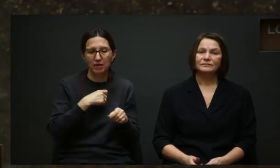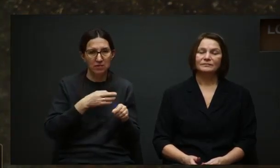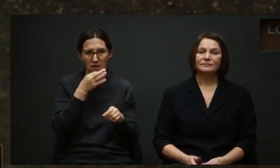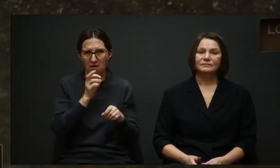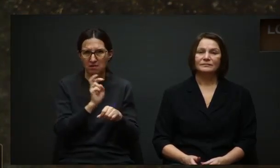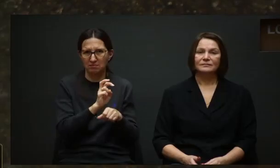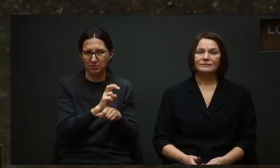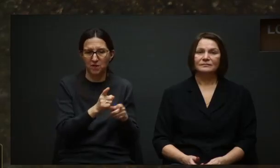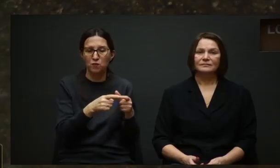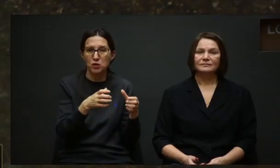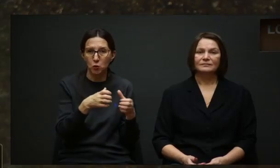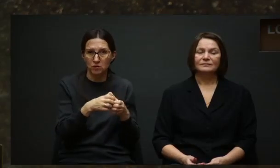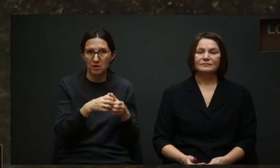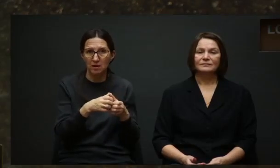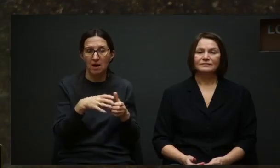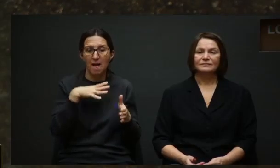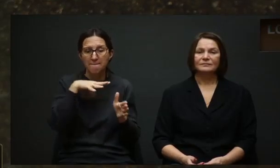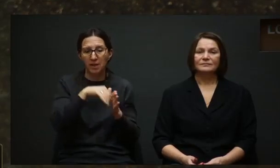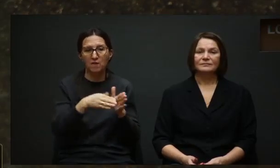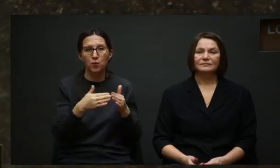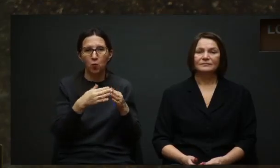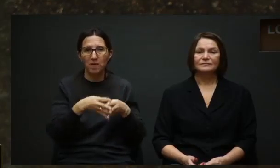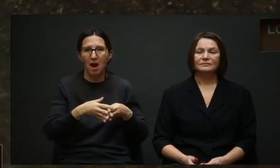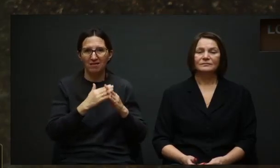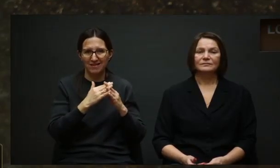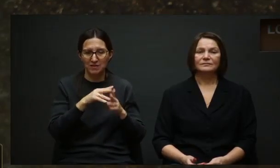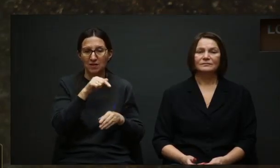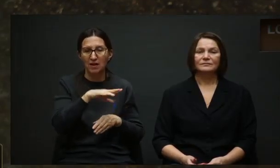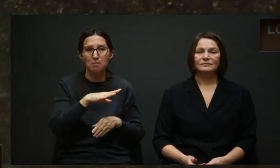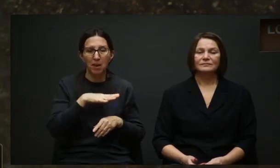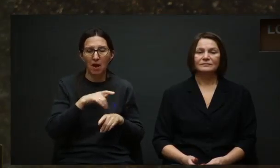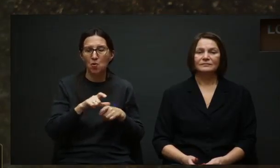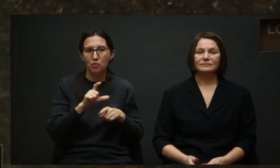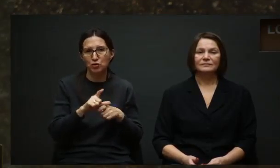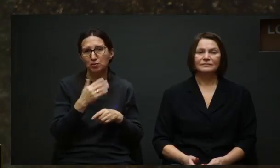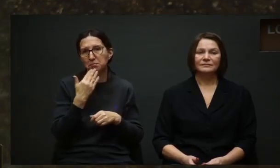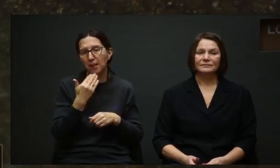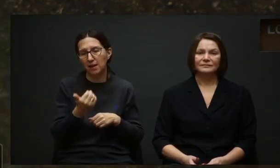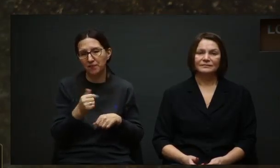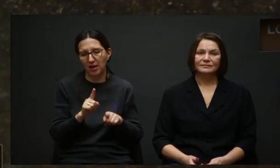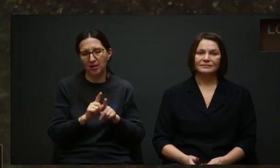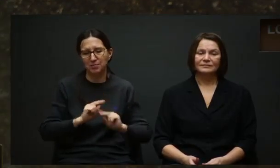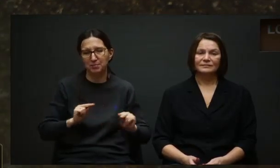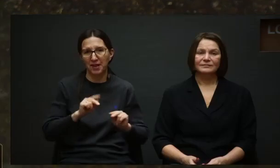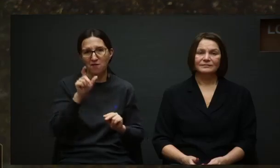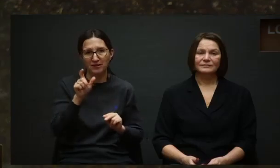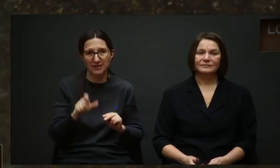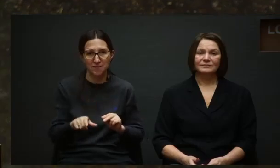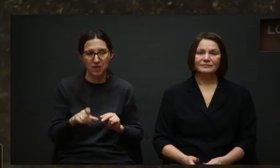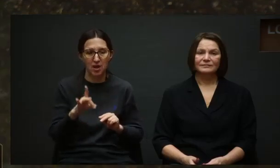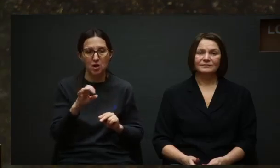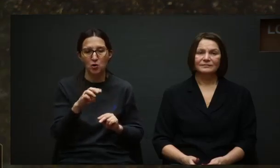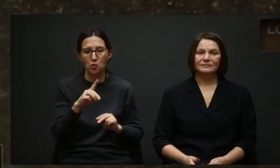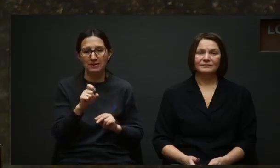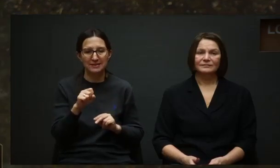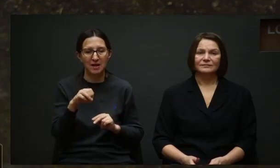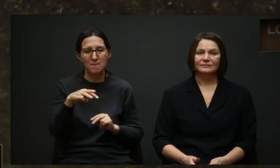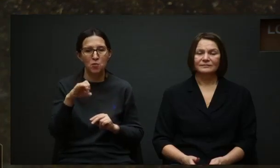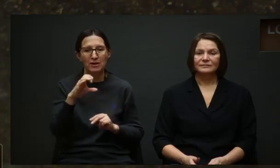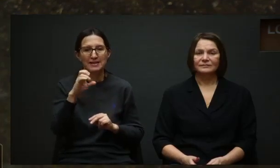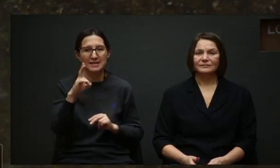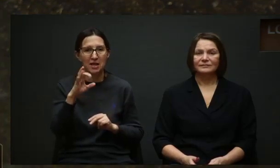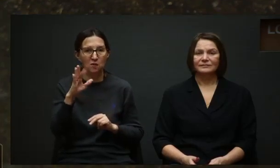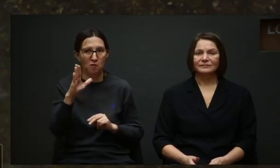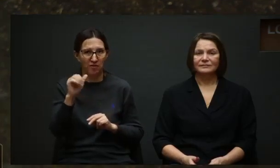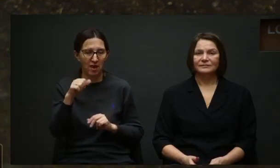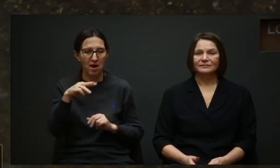заниматься в студии при доме архитекторов. Там была такая очень милая преподавательница Роза Моисеевна Рабинович.